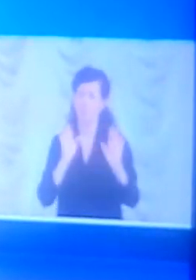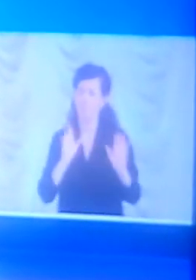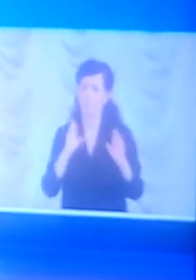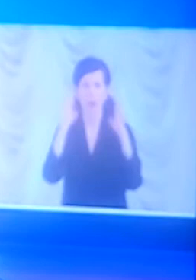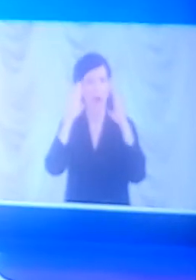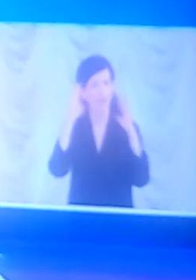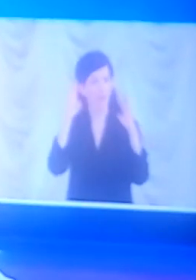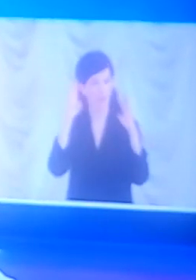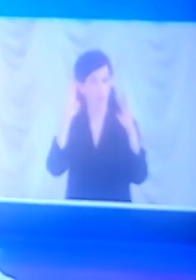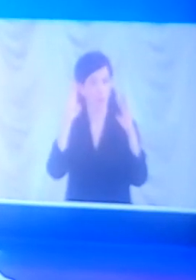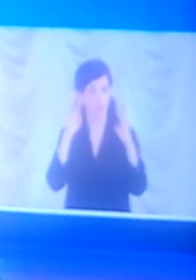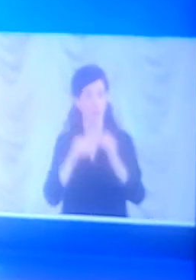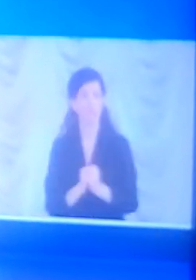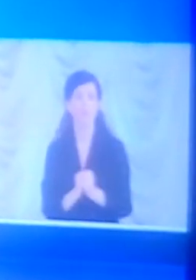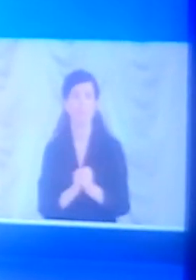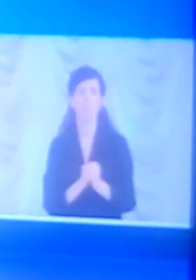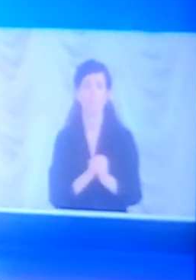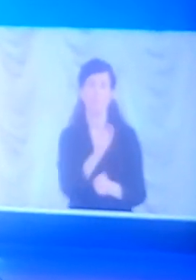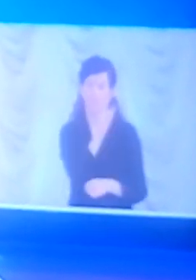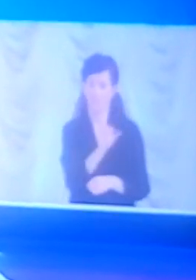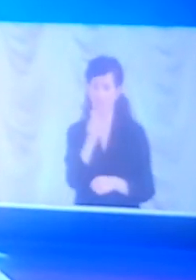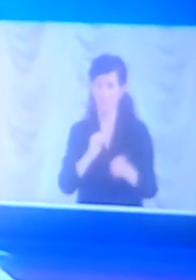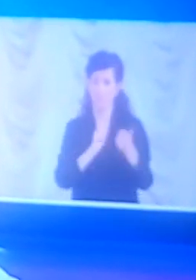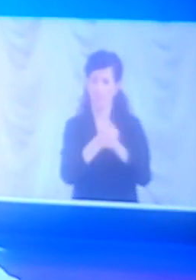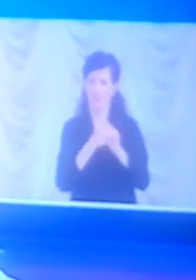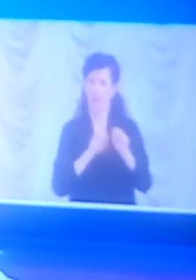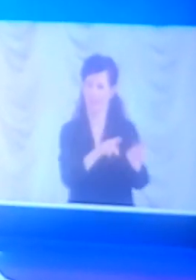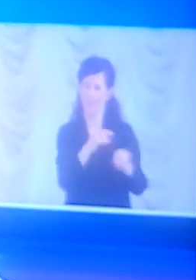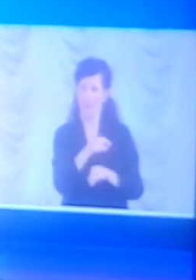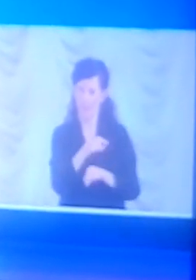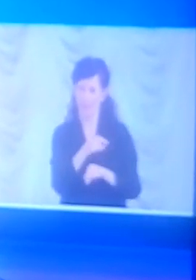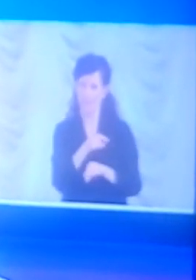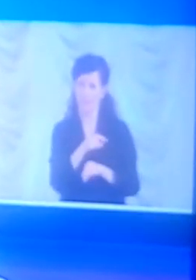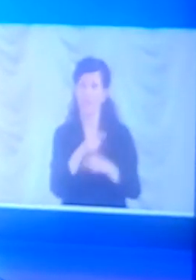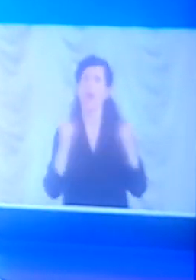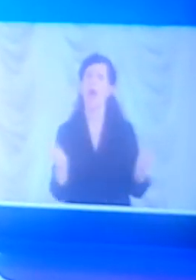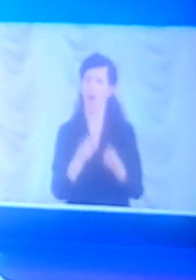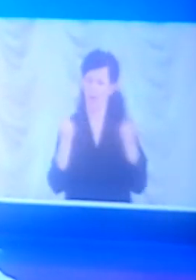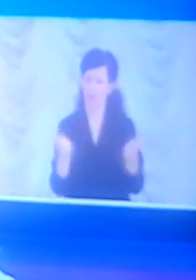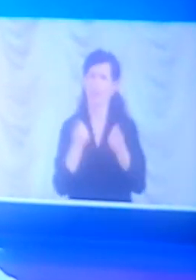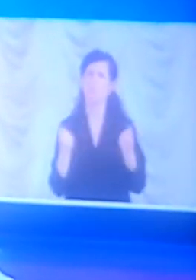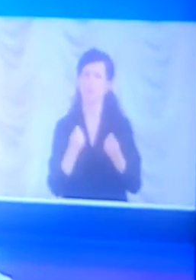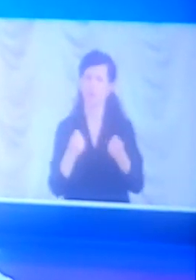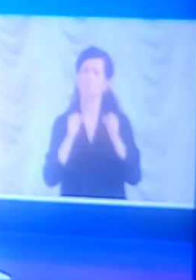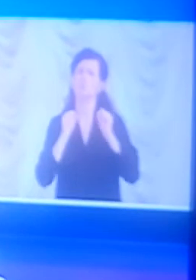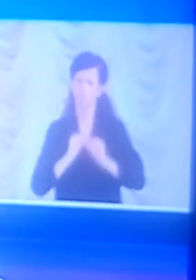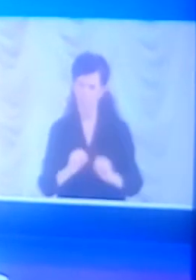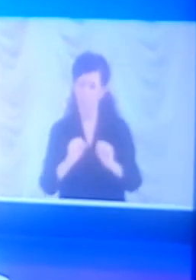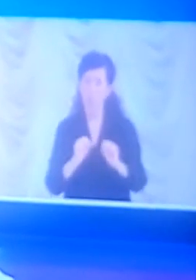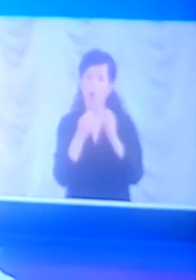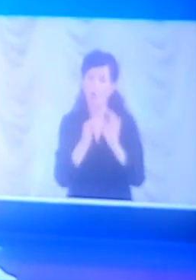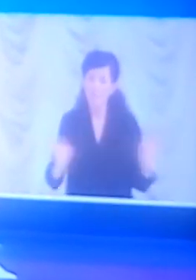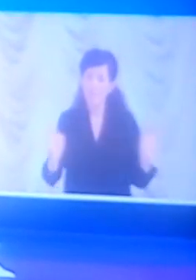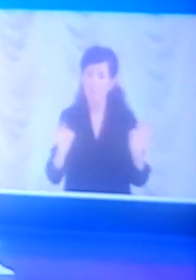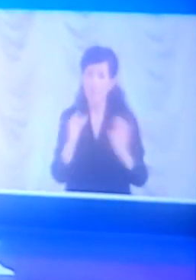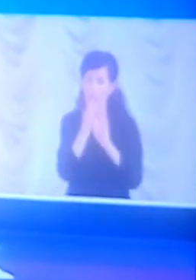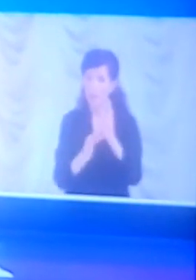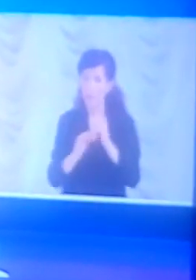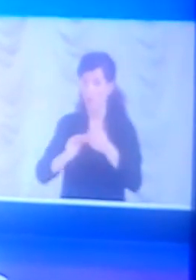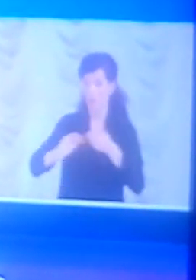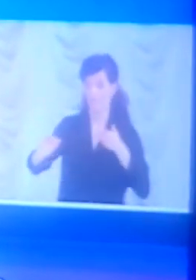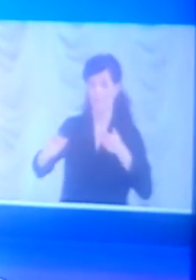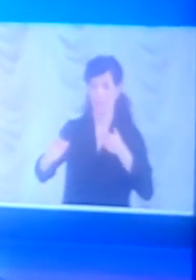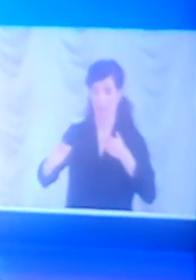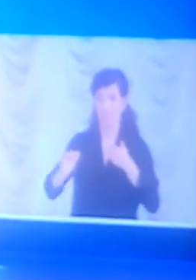attenzione, saranno sempre consentite, questi allenamenti saranno consentiti nel rispetto delle norme di distanziamento